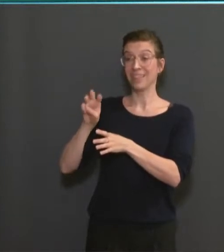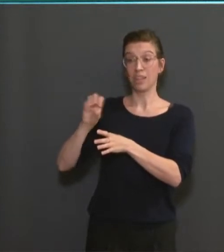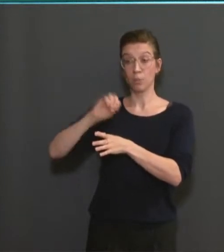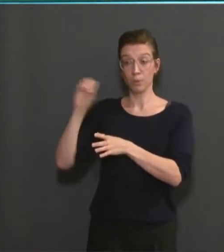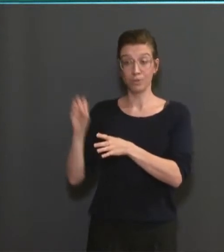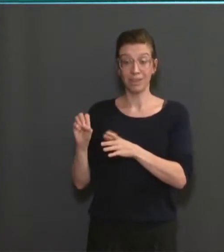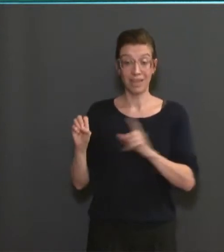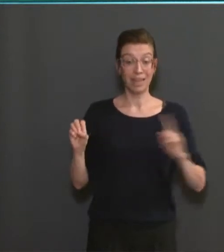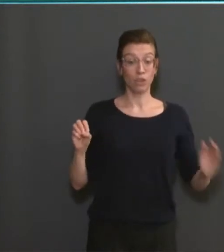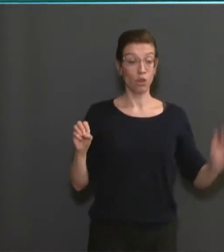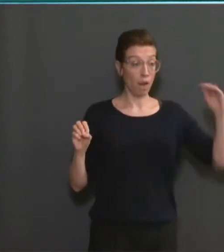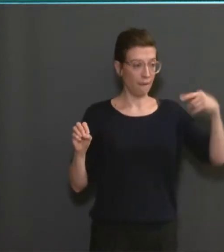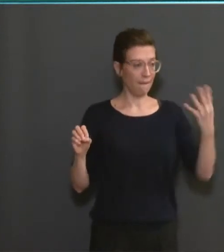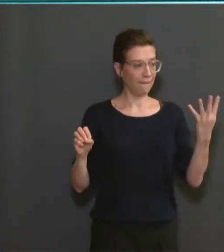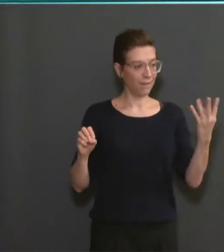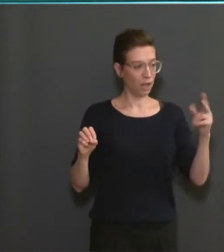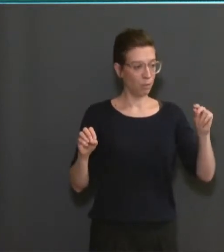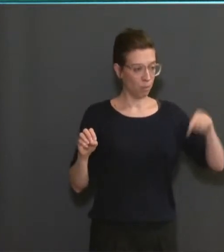24,5% was.